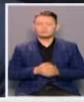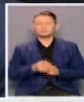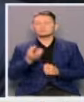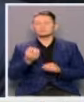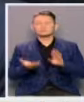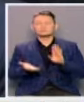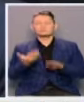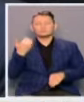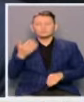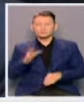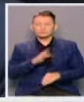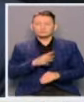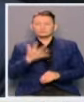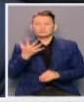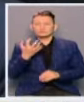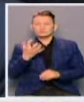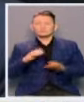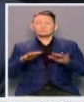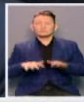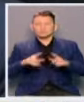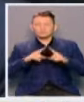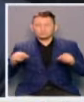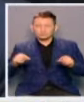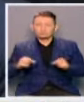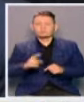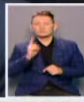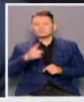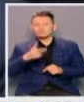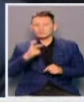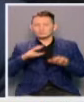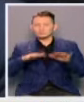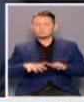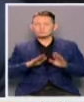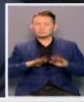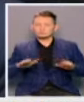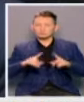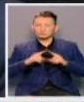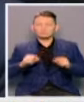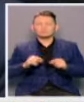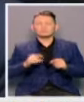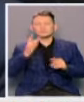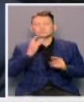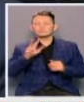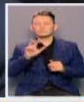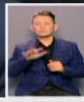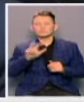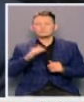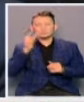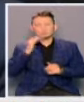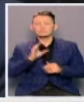мысалы 500 орындық мектеп болса да, 1200 орындық мектеп болса да шартты түрде 300 мың теңге бөлетін